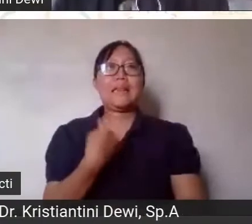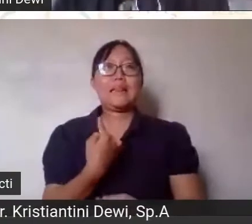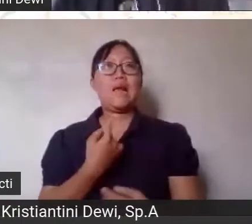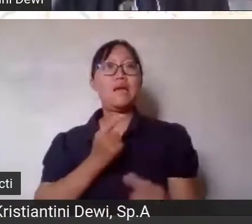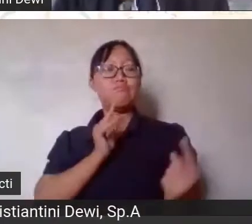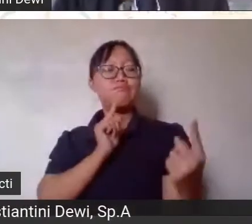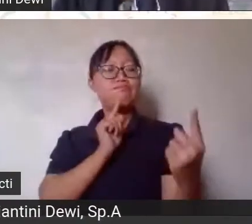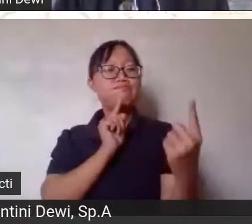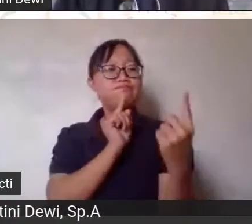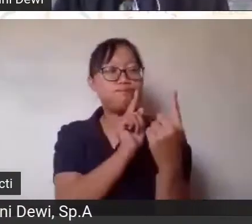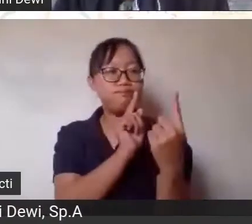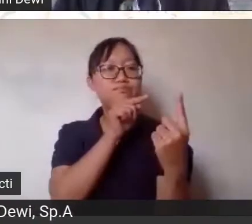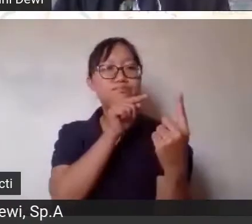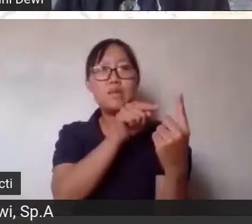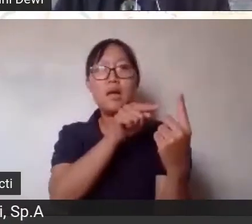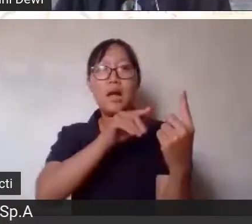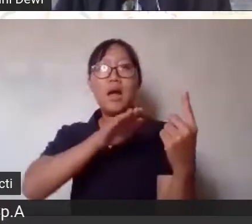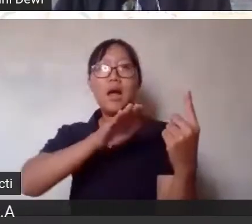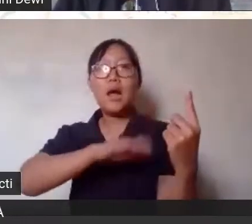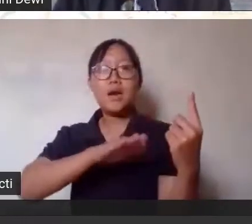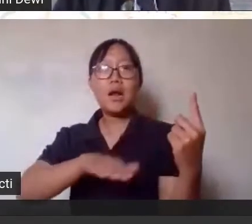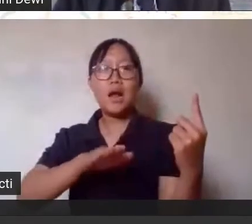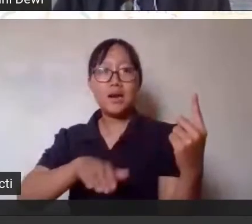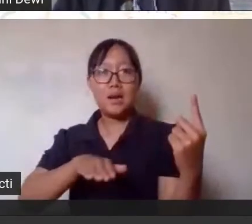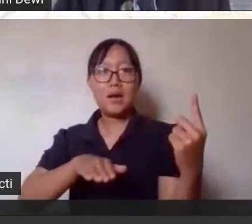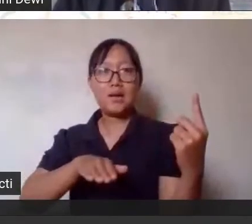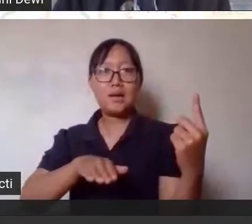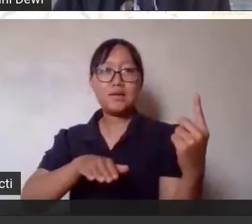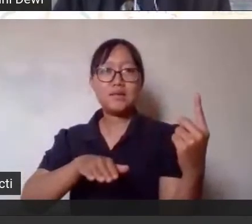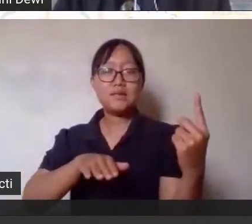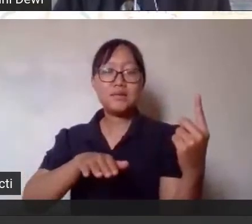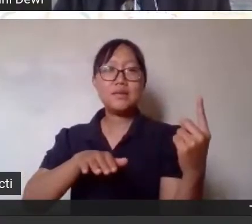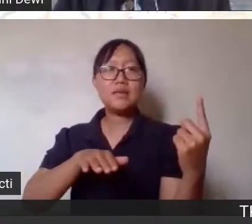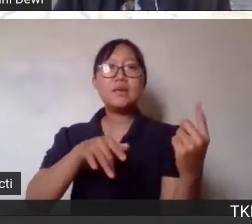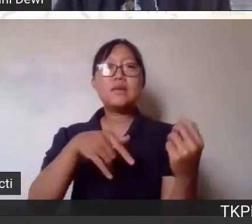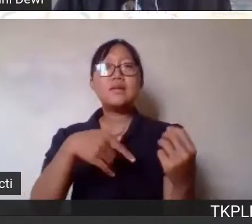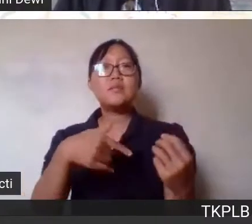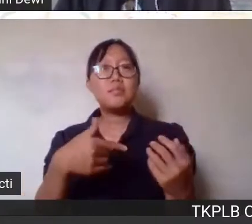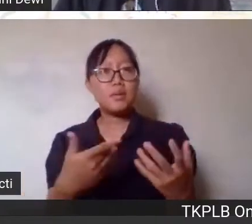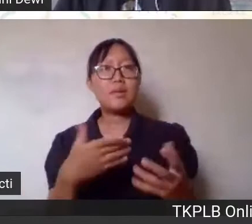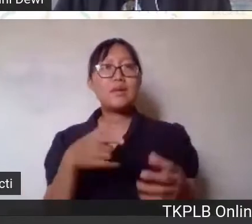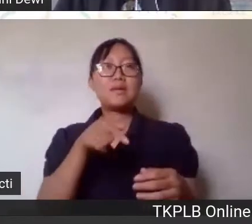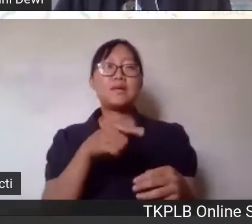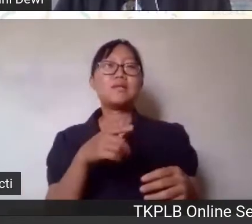ini. Area yang kebetulan special needs nih, ABK. Nah,